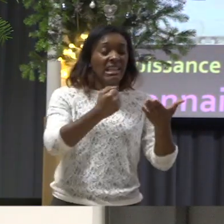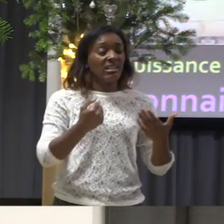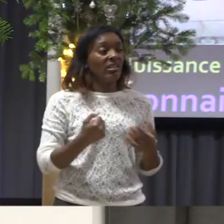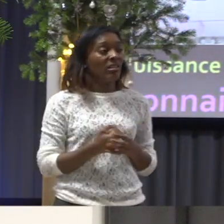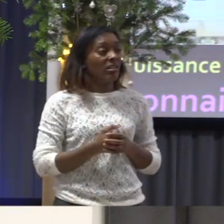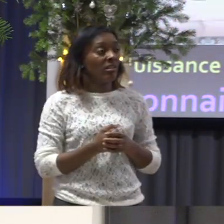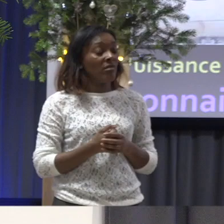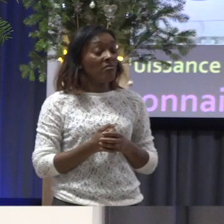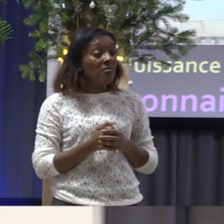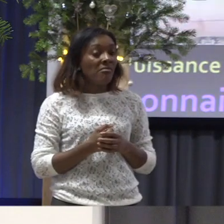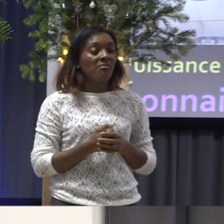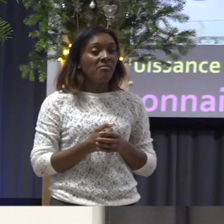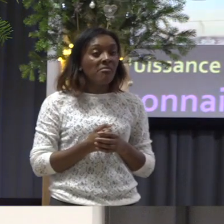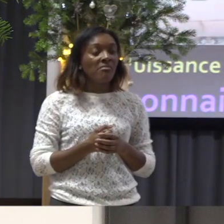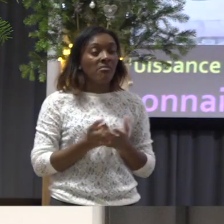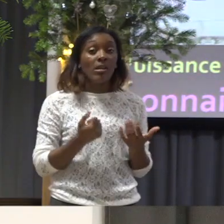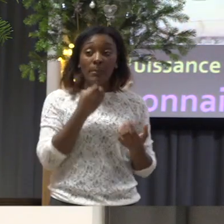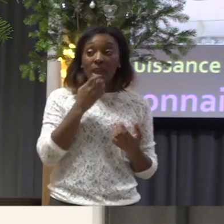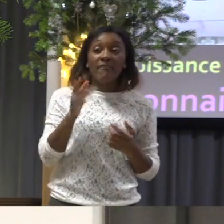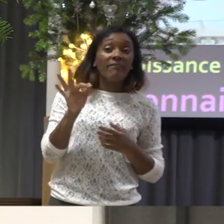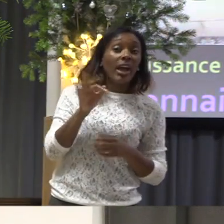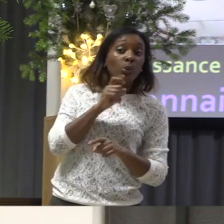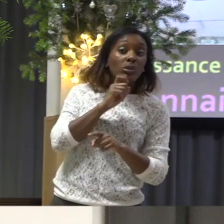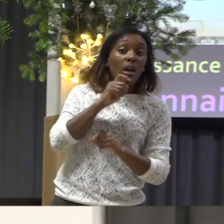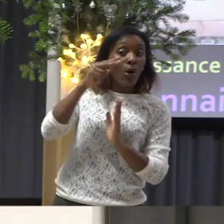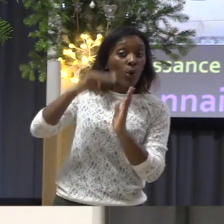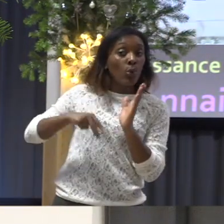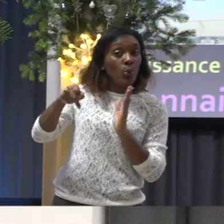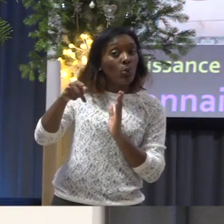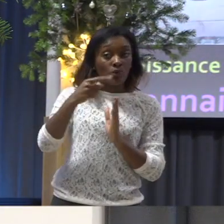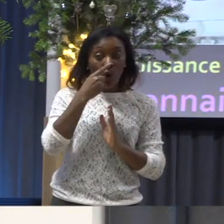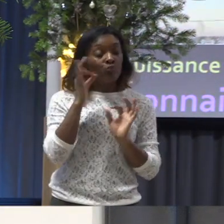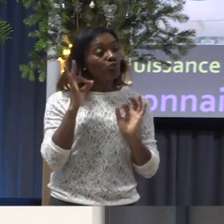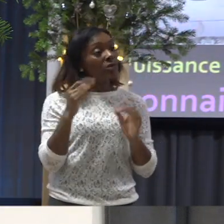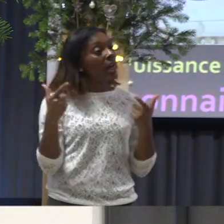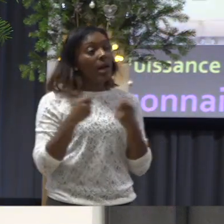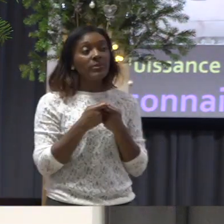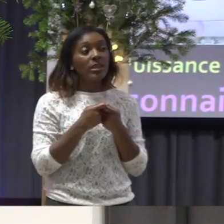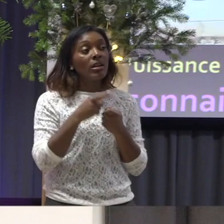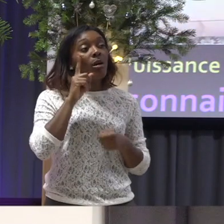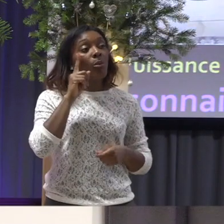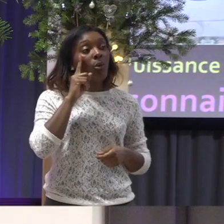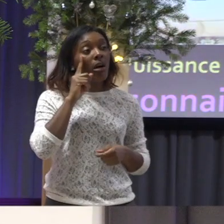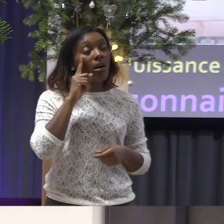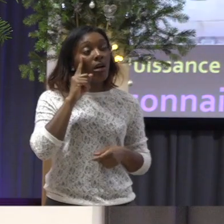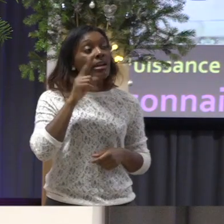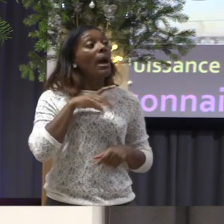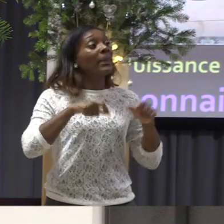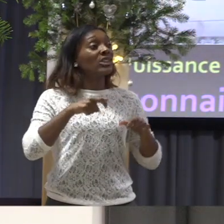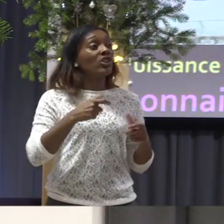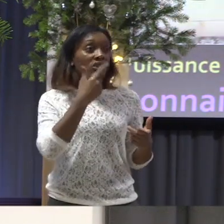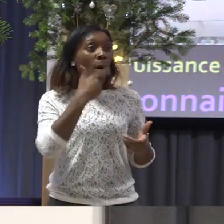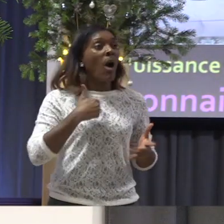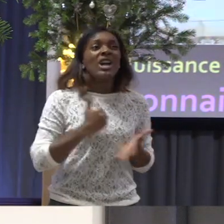Dieu pour la lecture de tout à l'heure parce qu'on peut développer une espèce d'amertume quand on donne tellement, on aide,